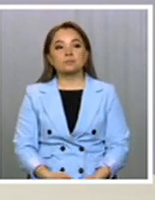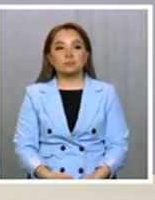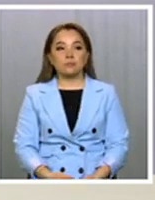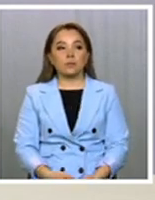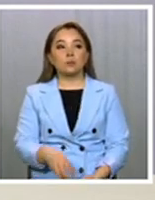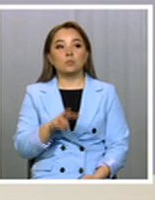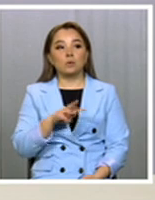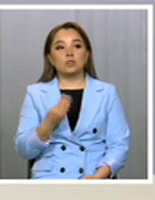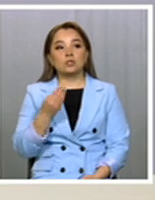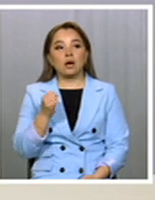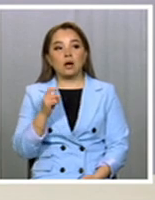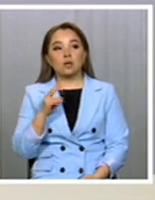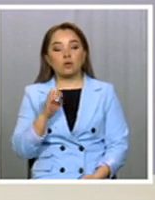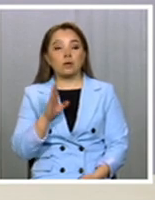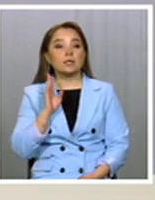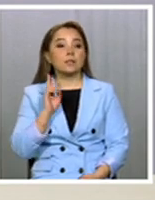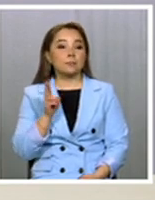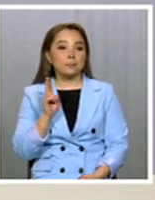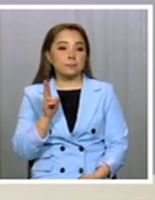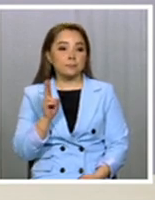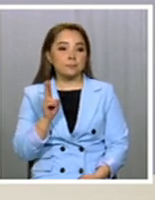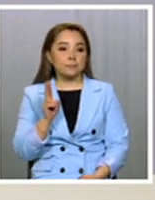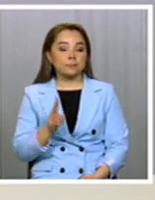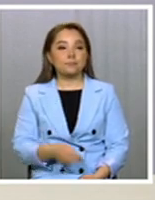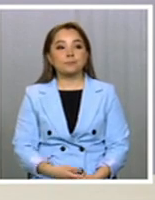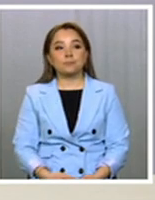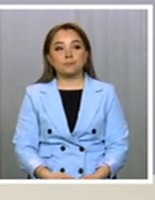Мұхтар Шаханов кім?